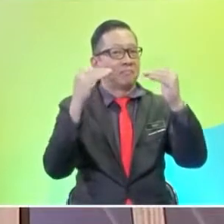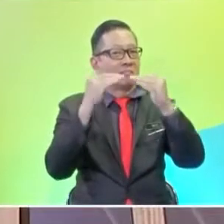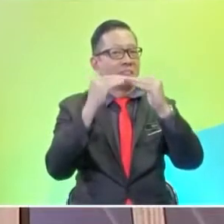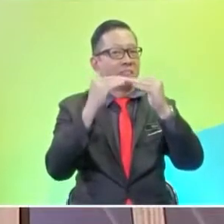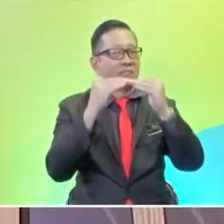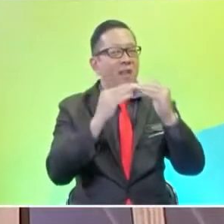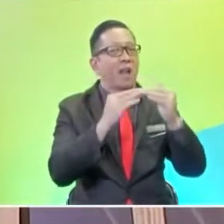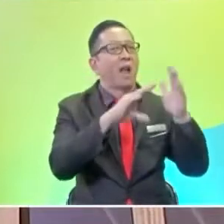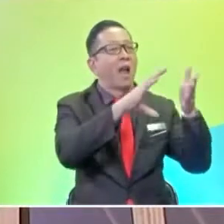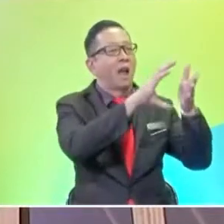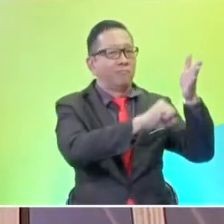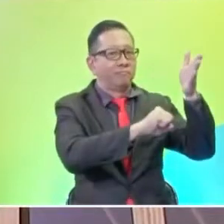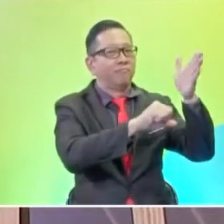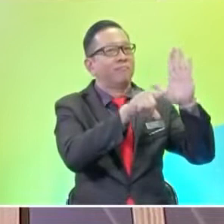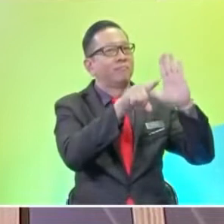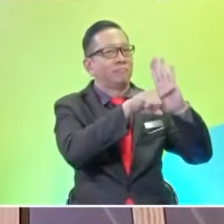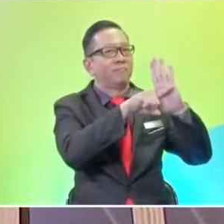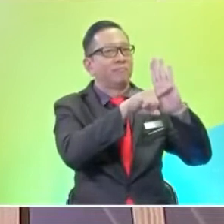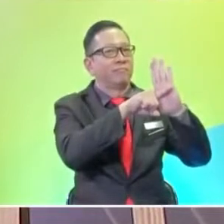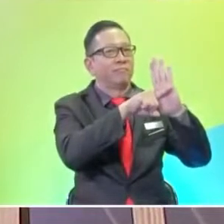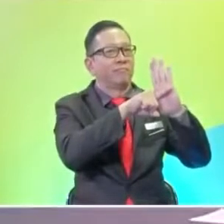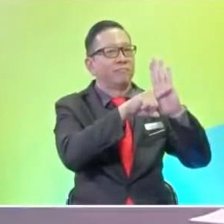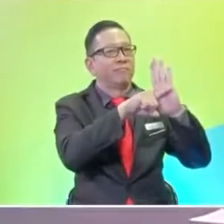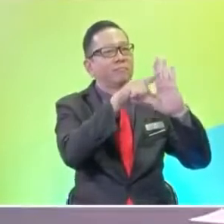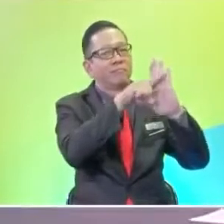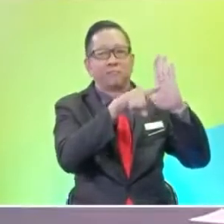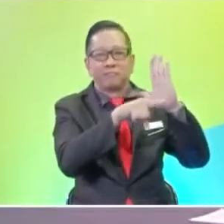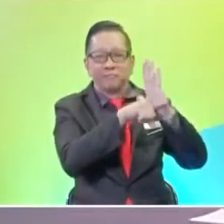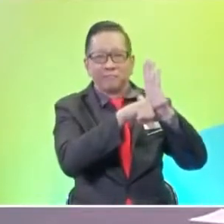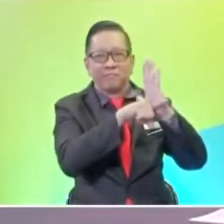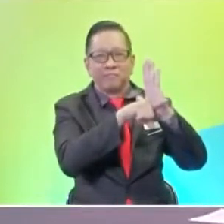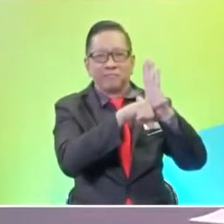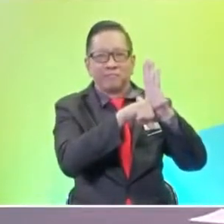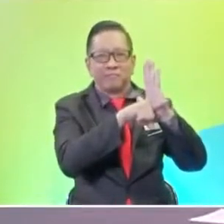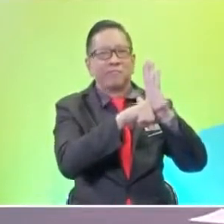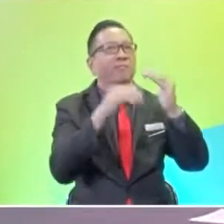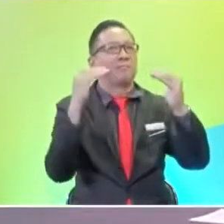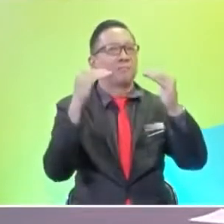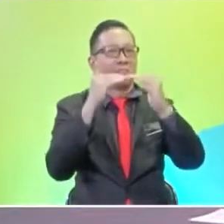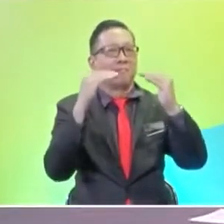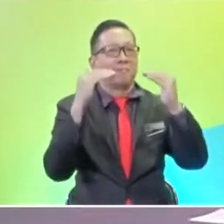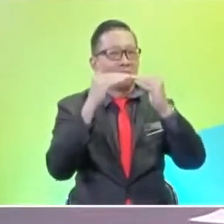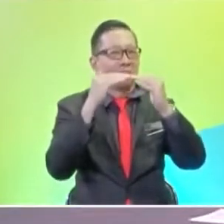simbol tula Oke sound pula ada simbol sama dengan